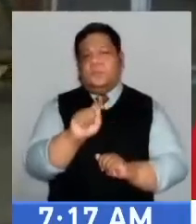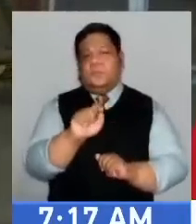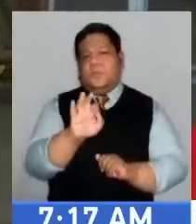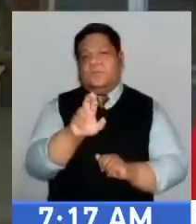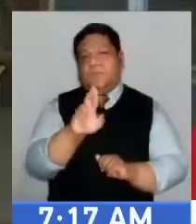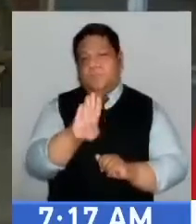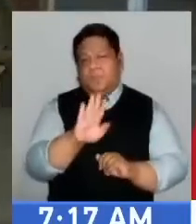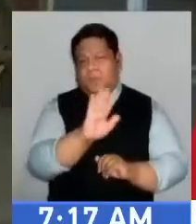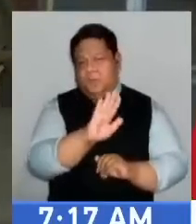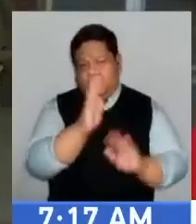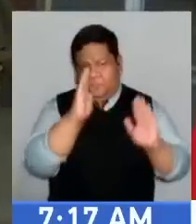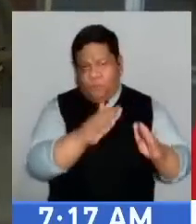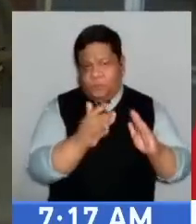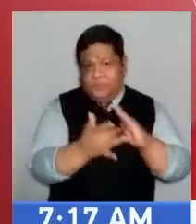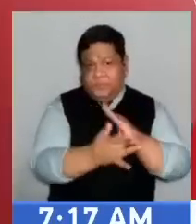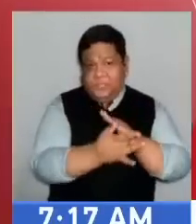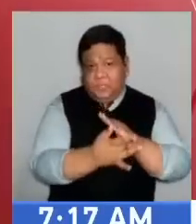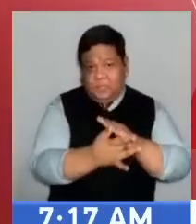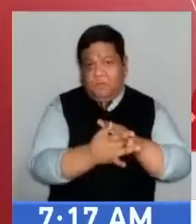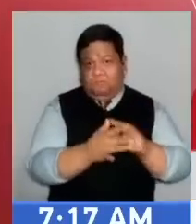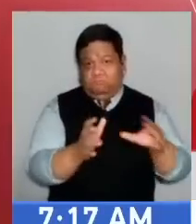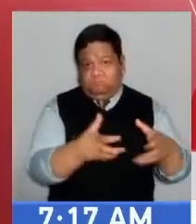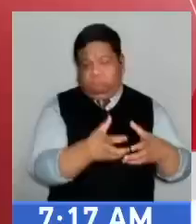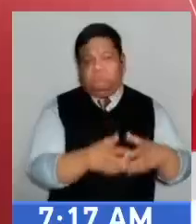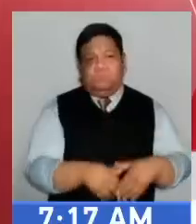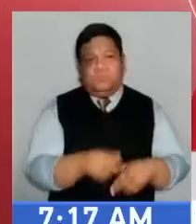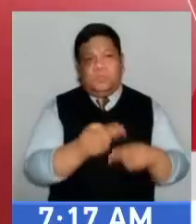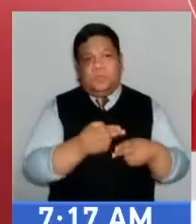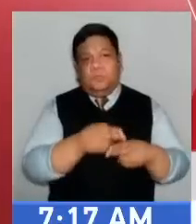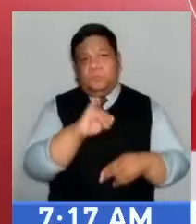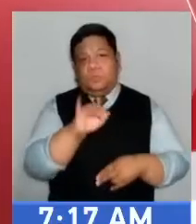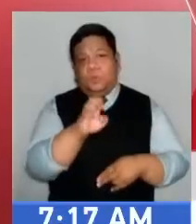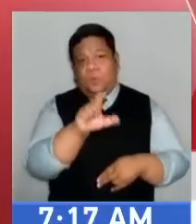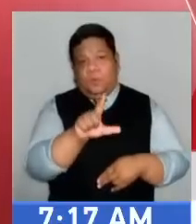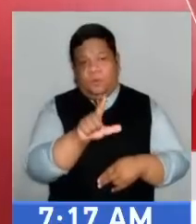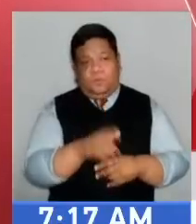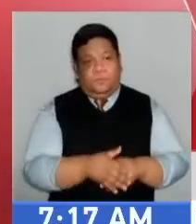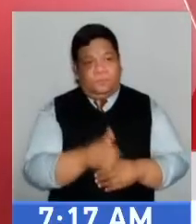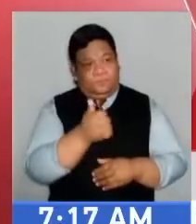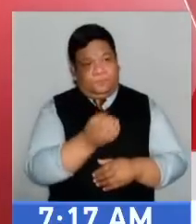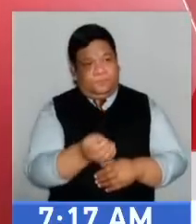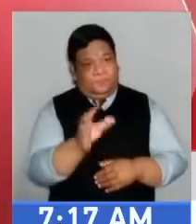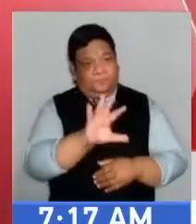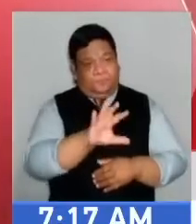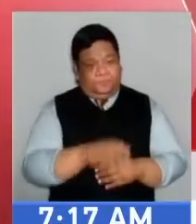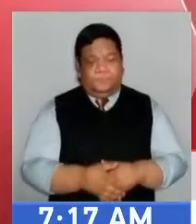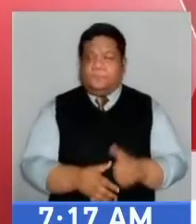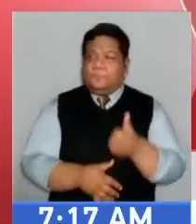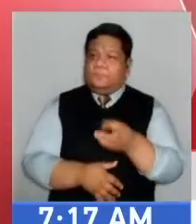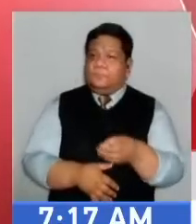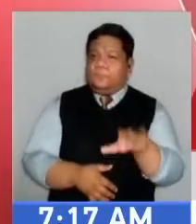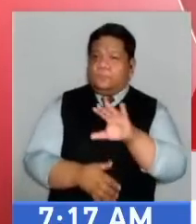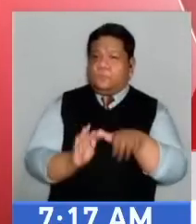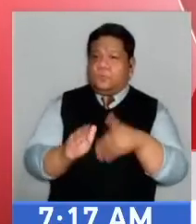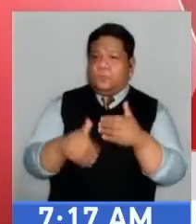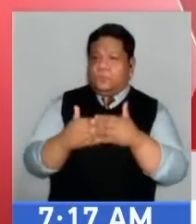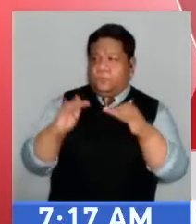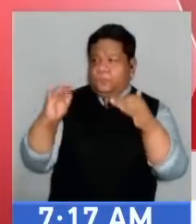Bolano. Sir Joel, magandang umaga po. Magandang umaga, Ivan, at sa lahat ng nanonood ng inyong programa. Thank